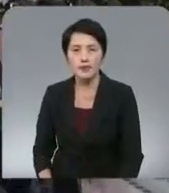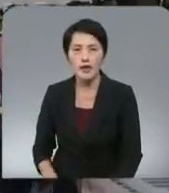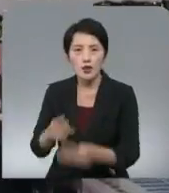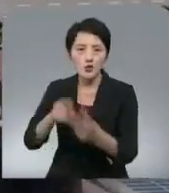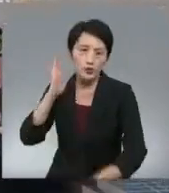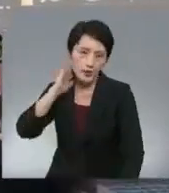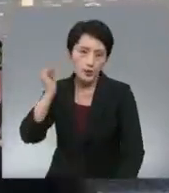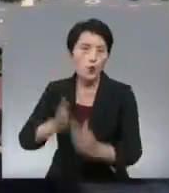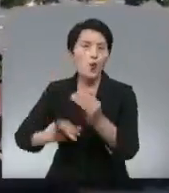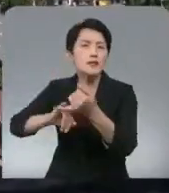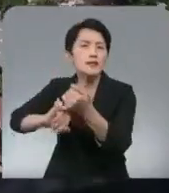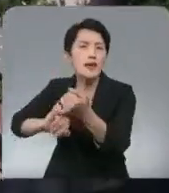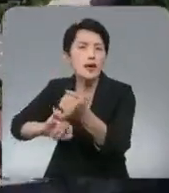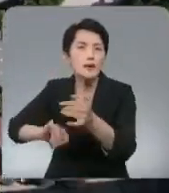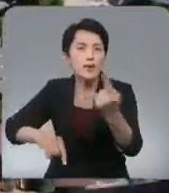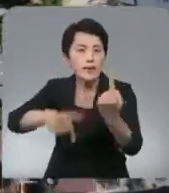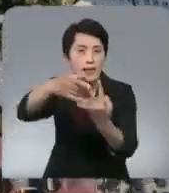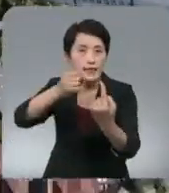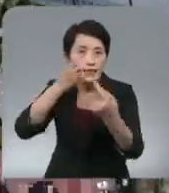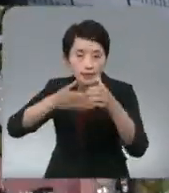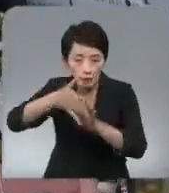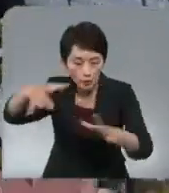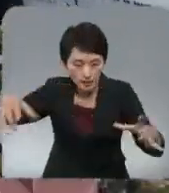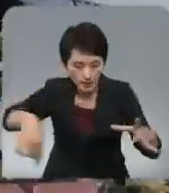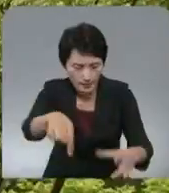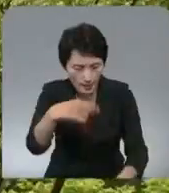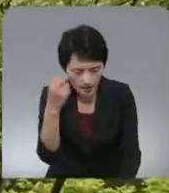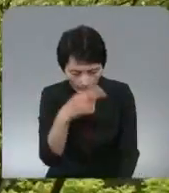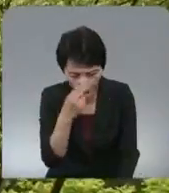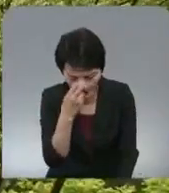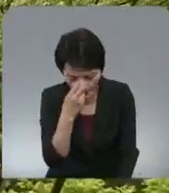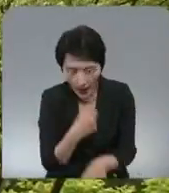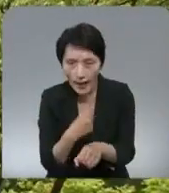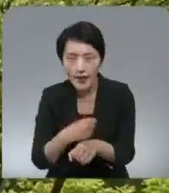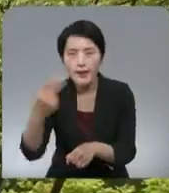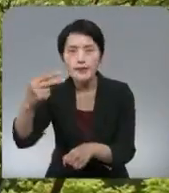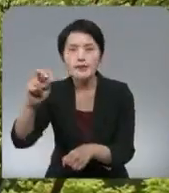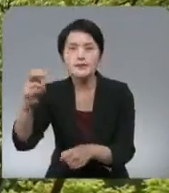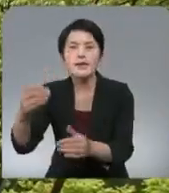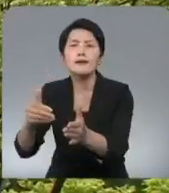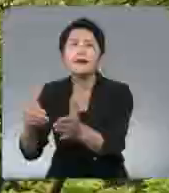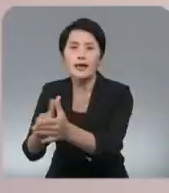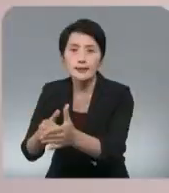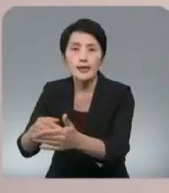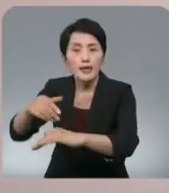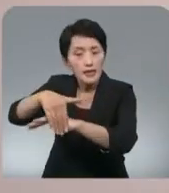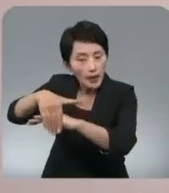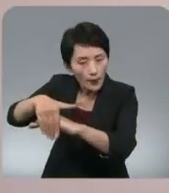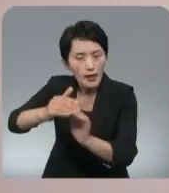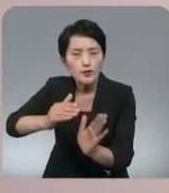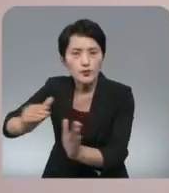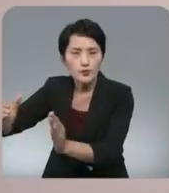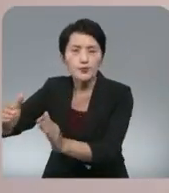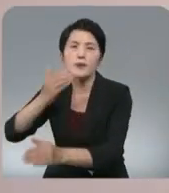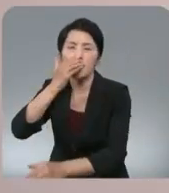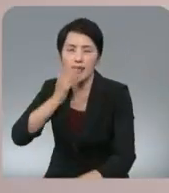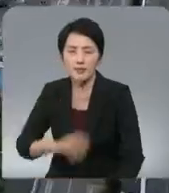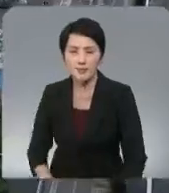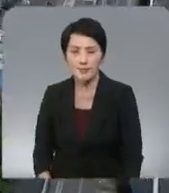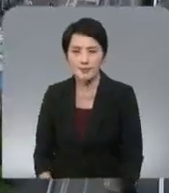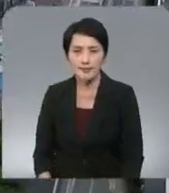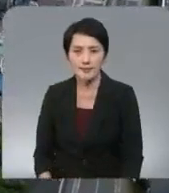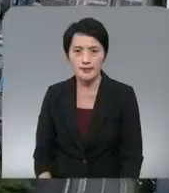landesweit 220.000 wohnungen im rahmen von sanierungs- und abriss und wiederaufbau arbeiten anzubieten